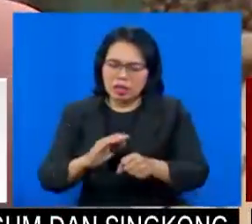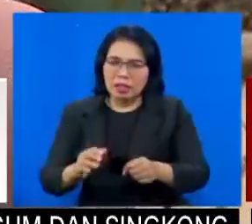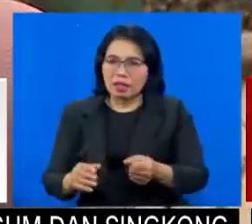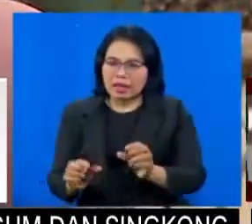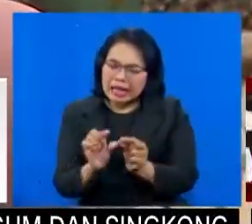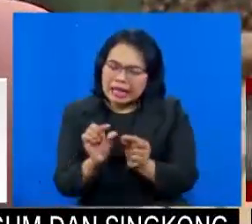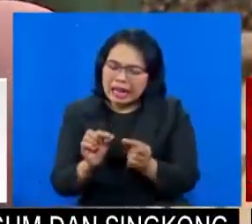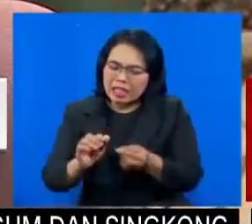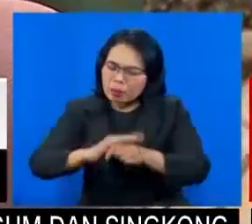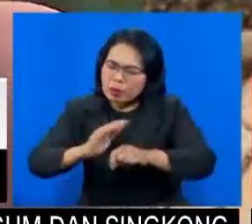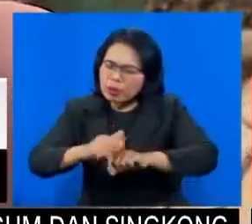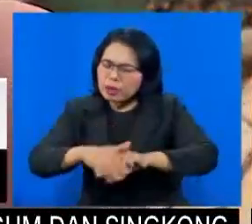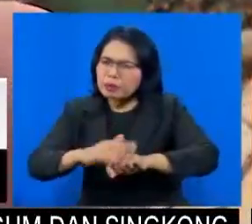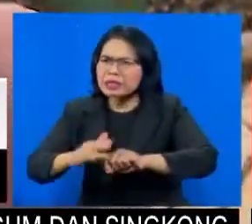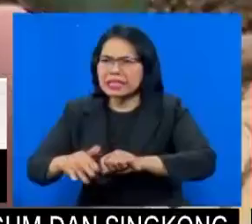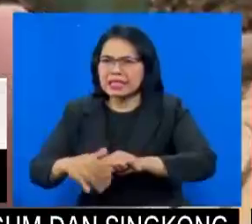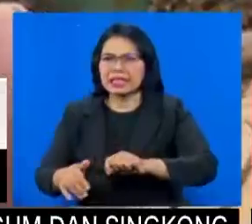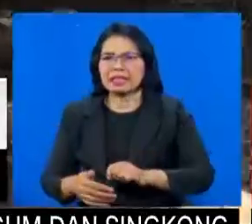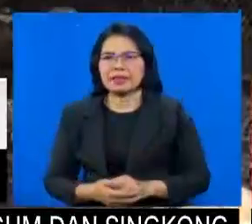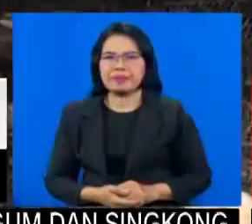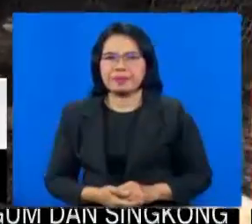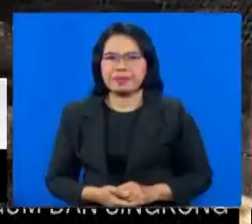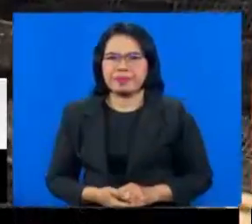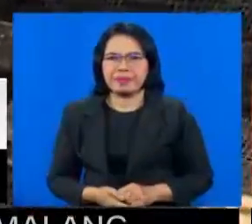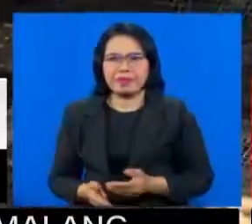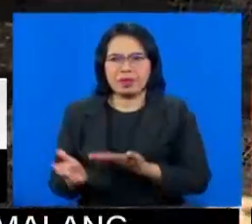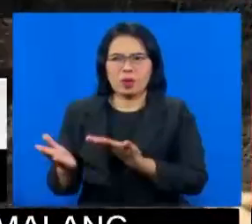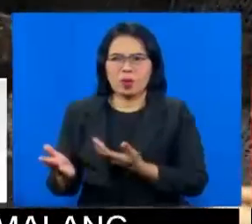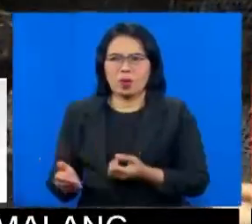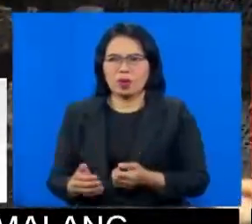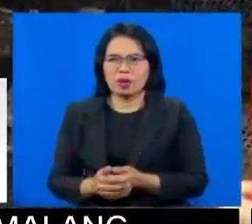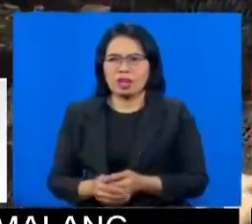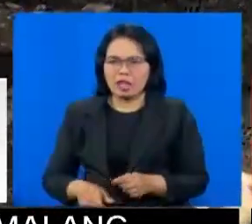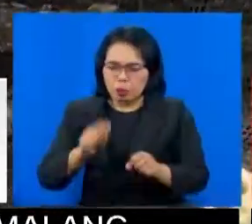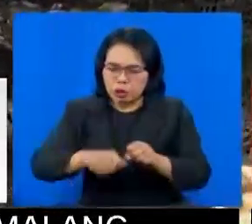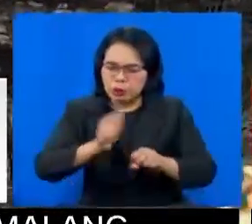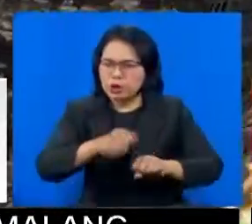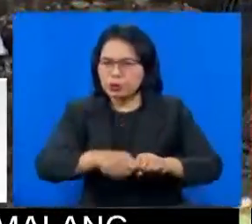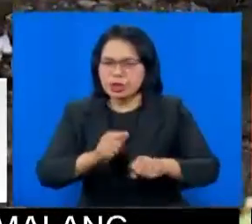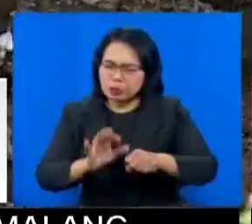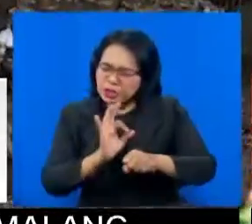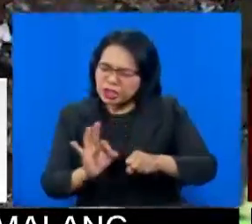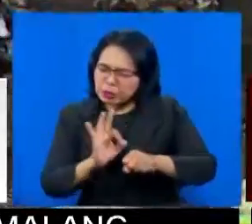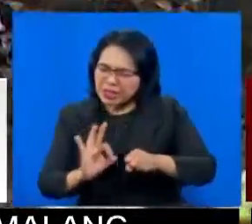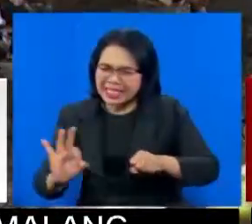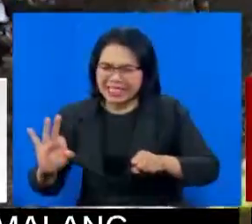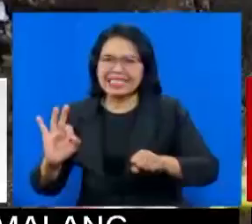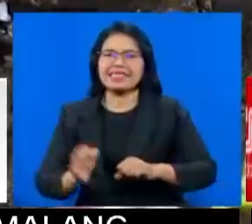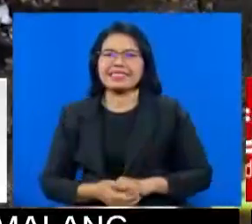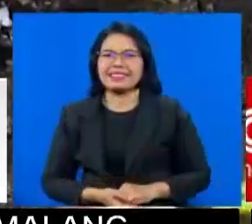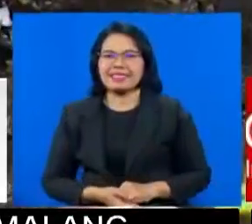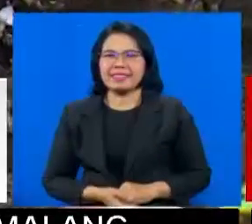terititnya ini nih. Oh. Yang tirem ini namanya teritit, tirem ini namanya. Ya, ya. Dibersihin. Dapat berapa, Bu? Sekali bersihin ini,